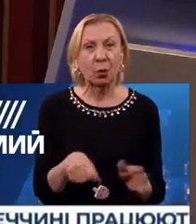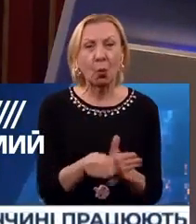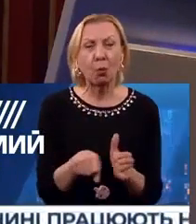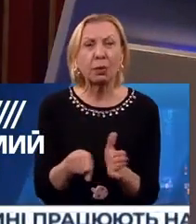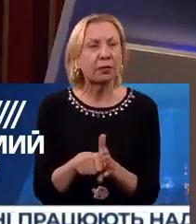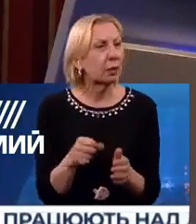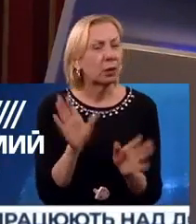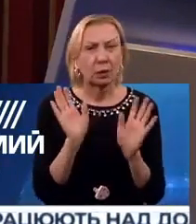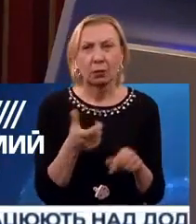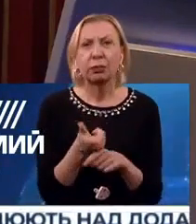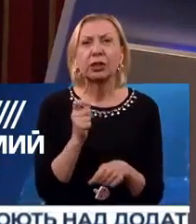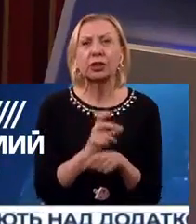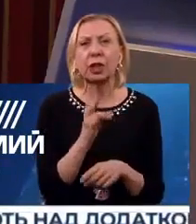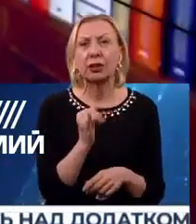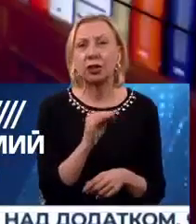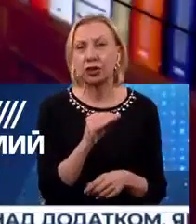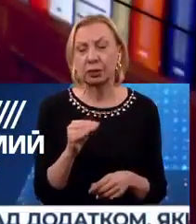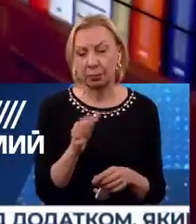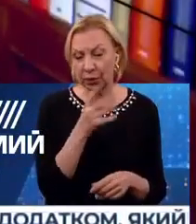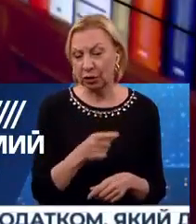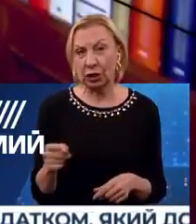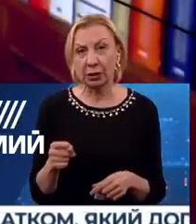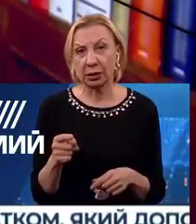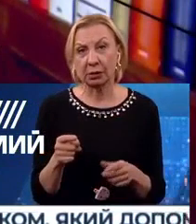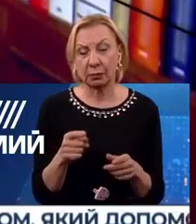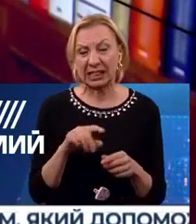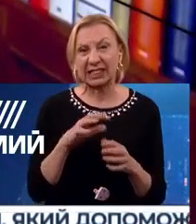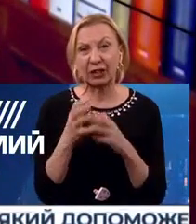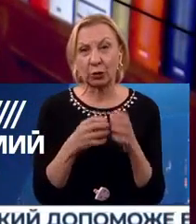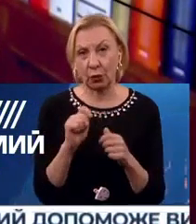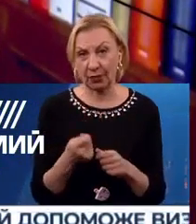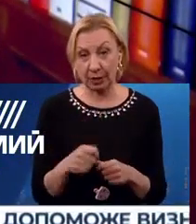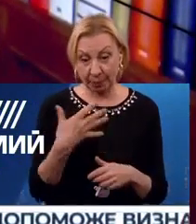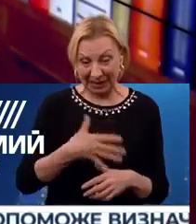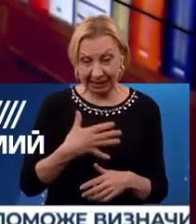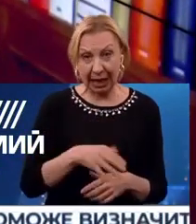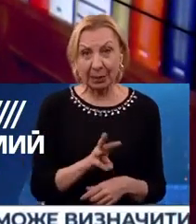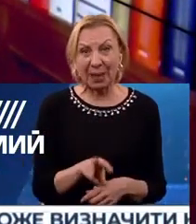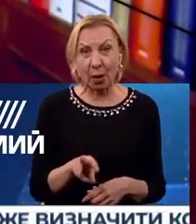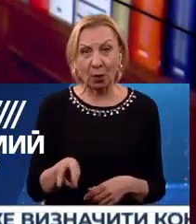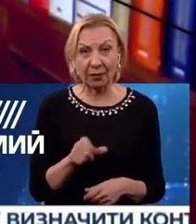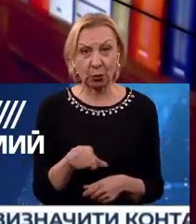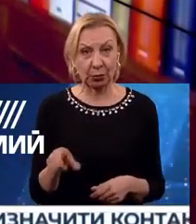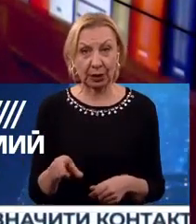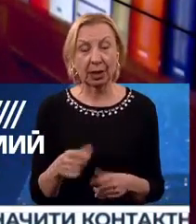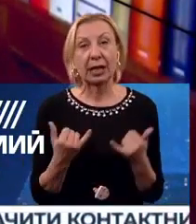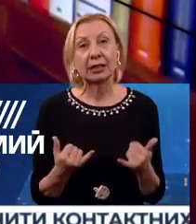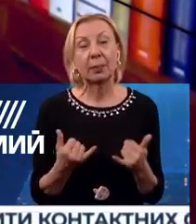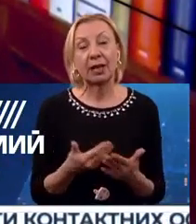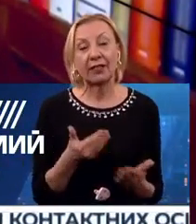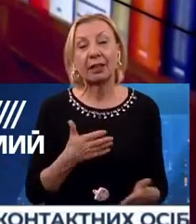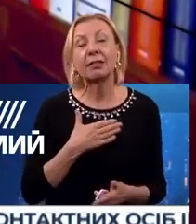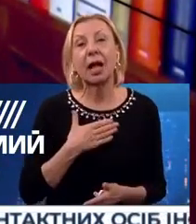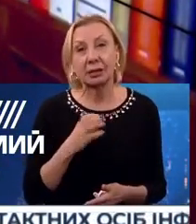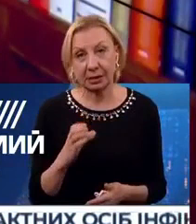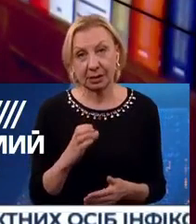під час Першої світової війни. Майже 50 мільйонів людей. Сьогодні фактично лише від нас самих, від нашої